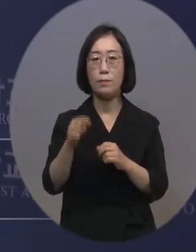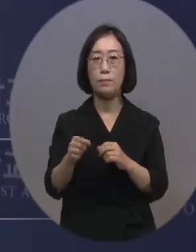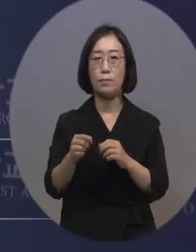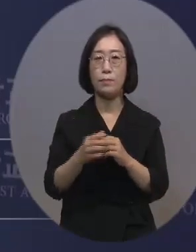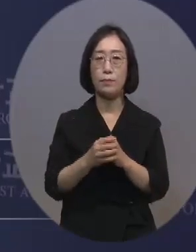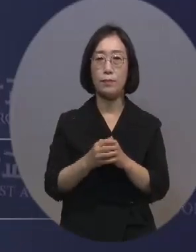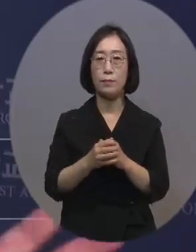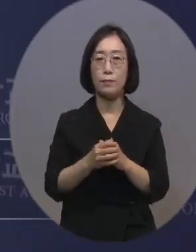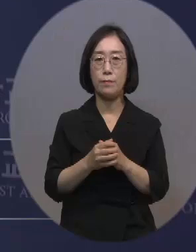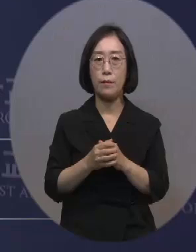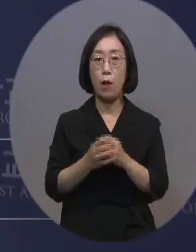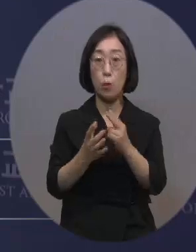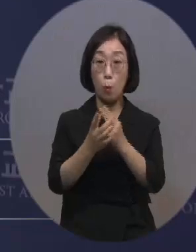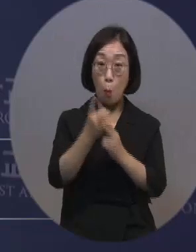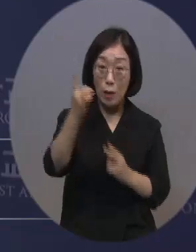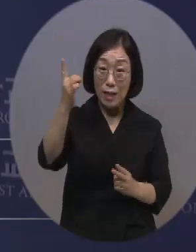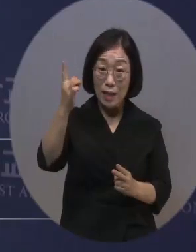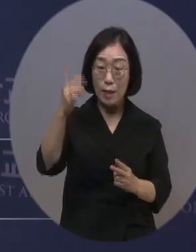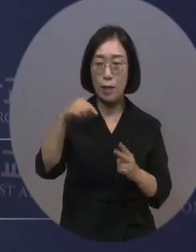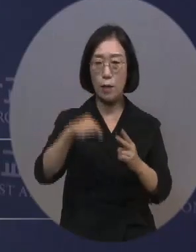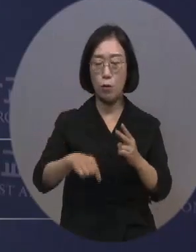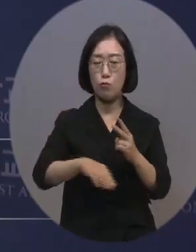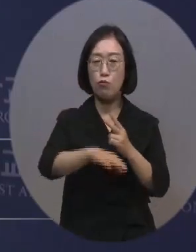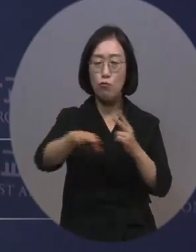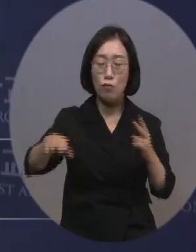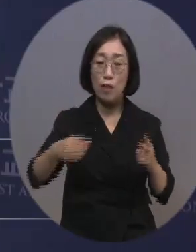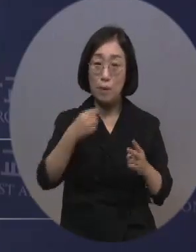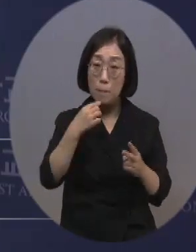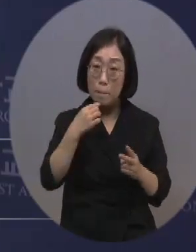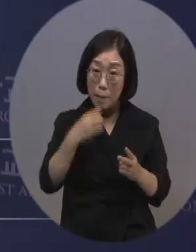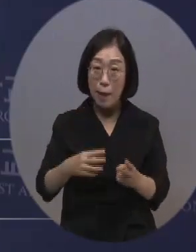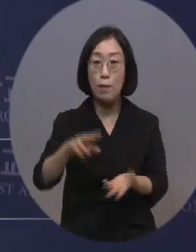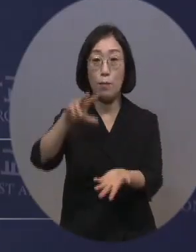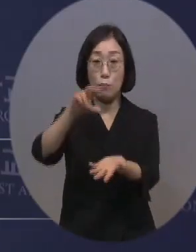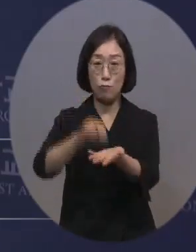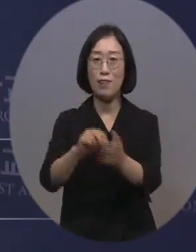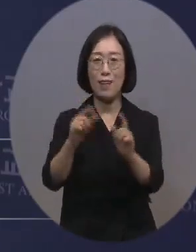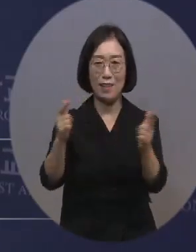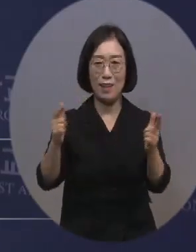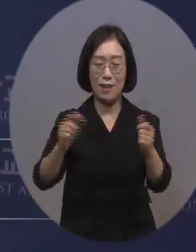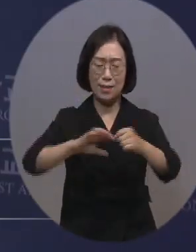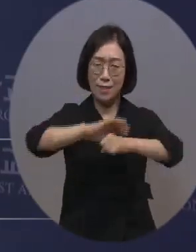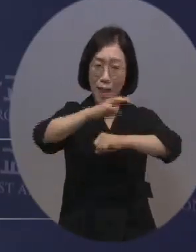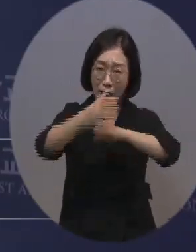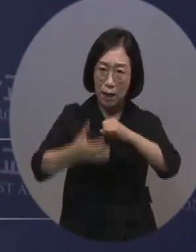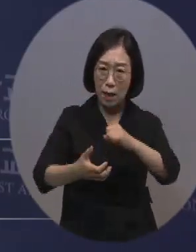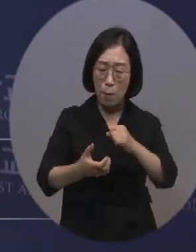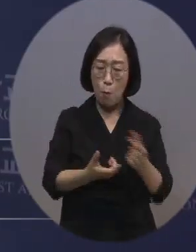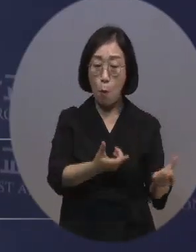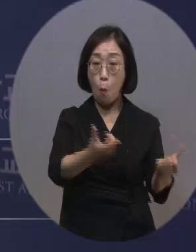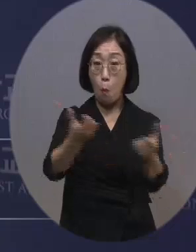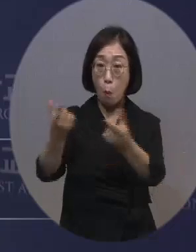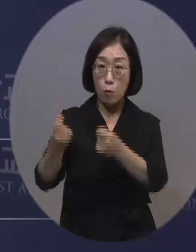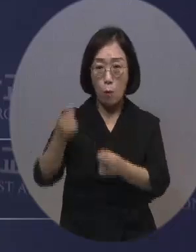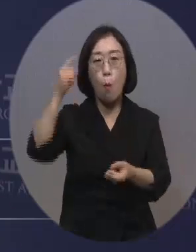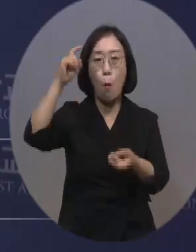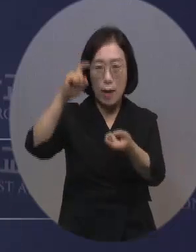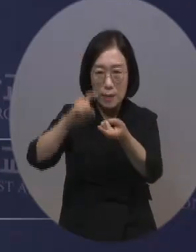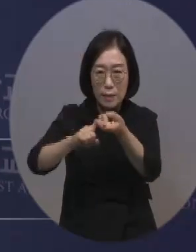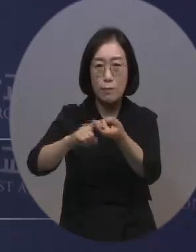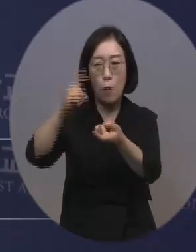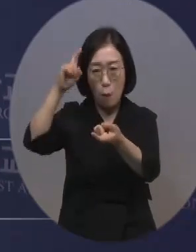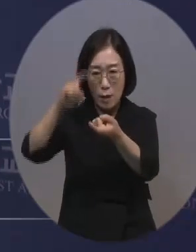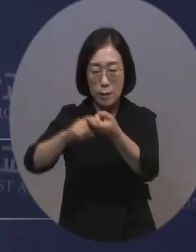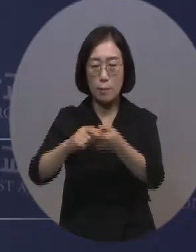이제 우리 국민들만 추구하는 그런 사안 아닙니다. 전 세계가 함께 추구해야 되는 그런 사안이죠.